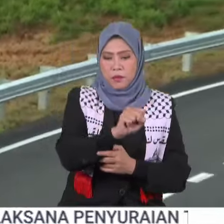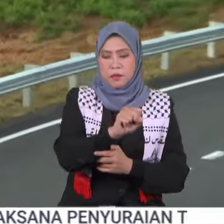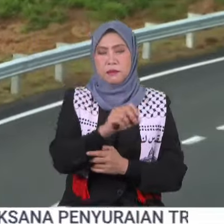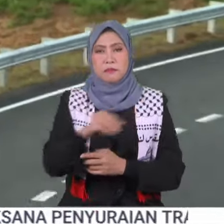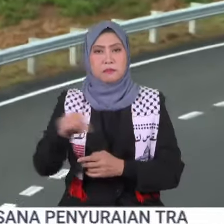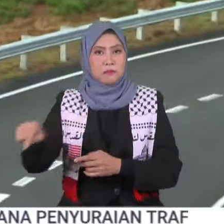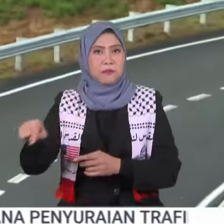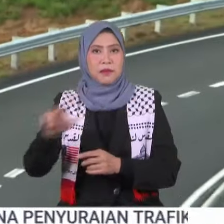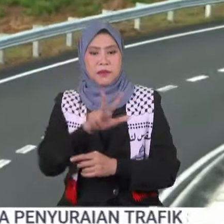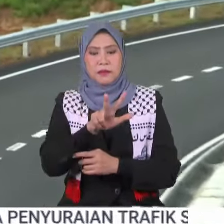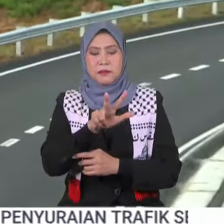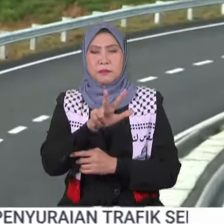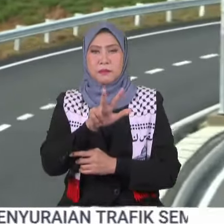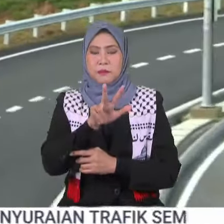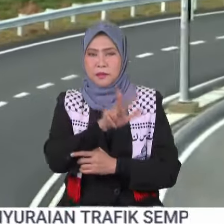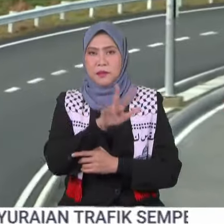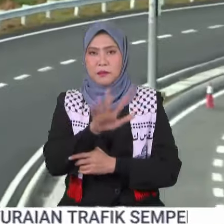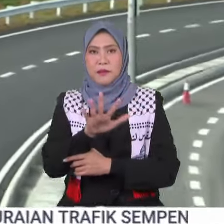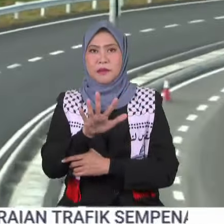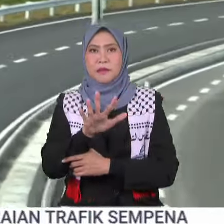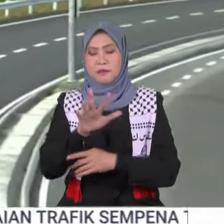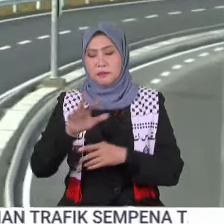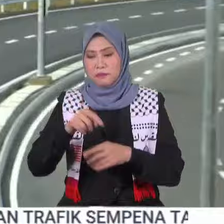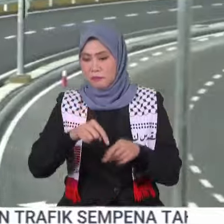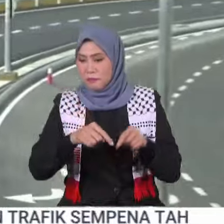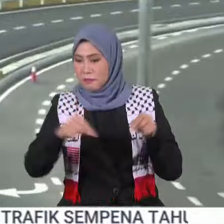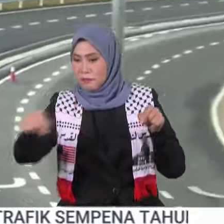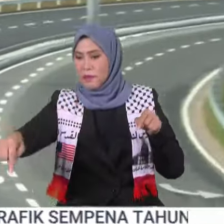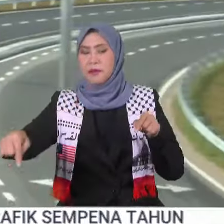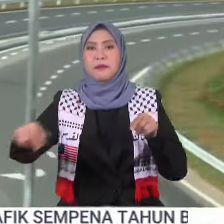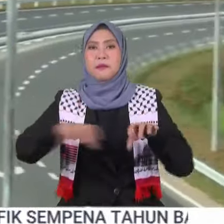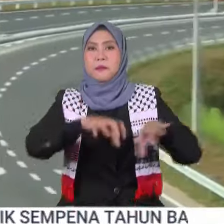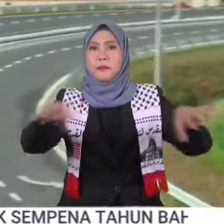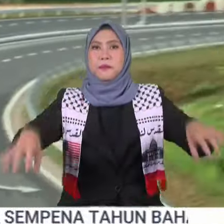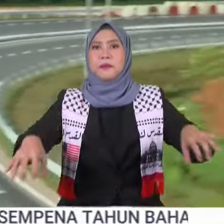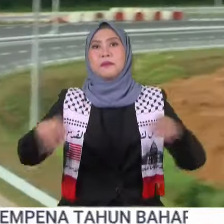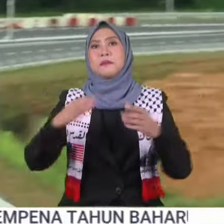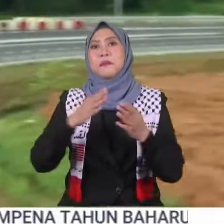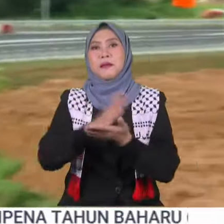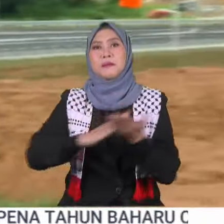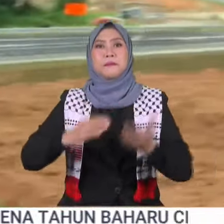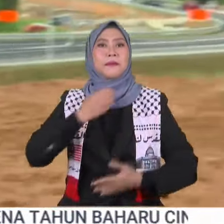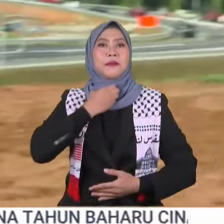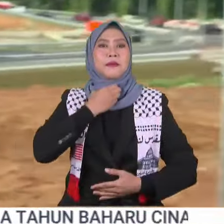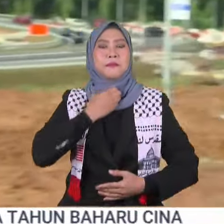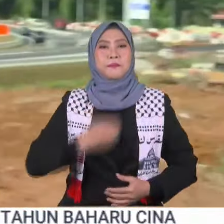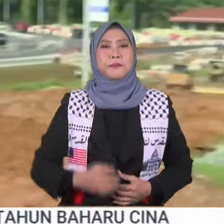sejauh 35.5 km menjadi pelengkap pada jajaran WCE di bahagian luar Perak.